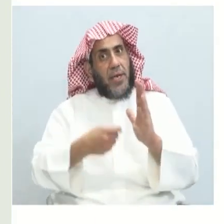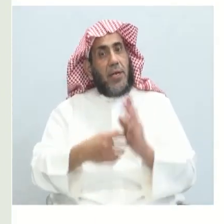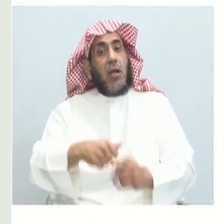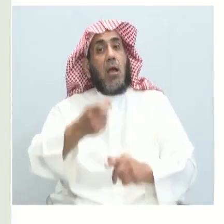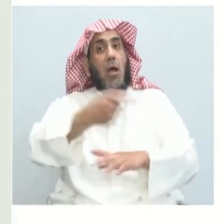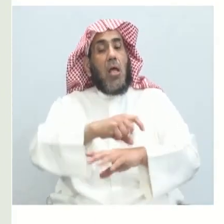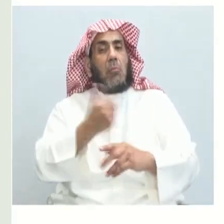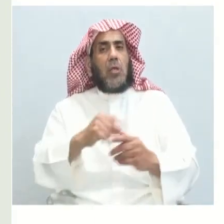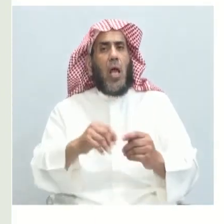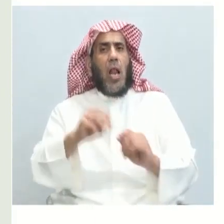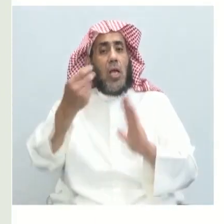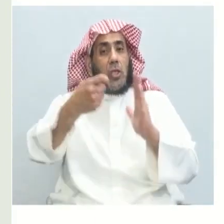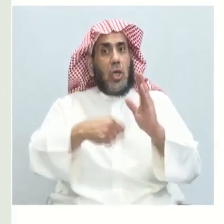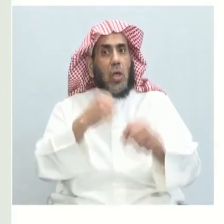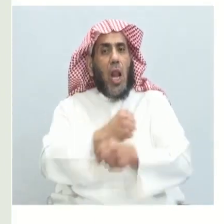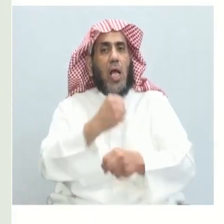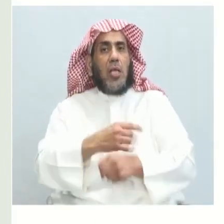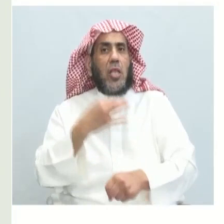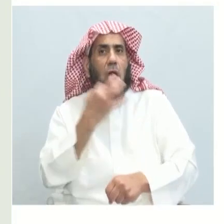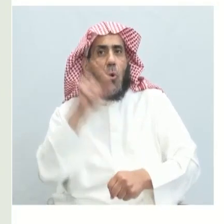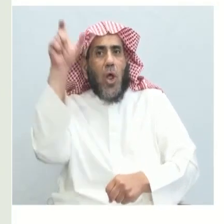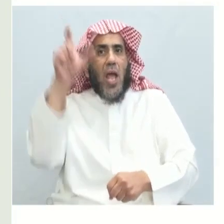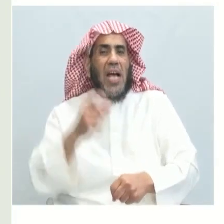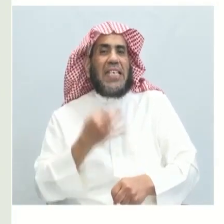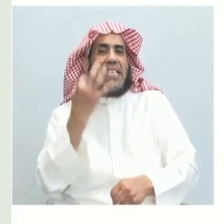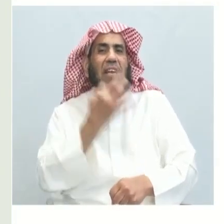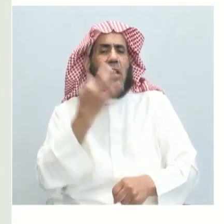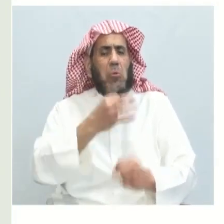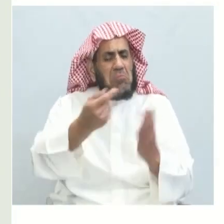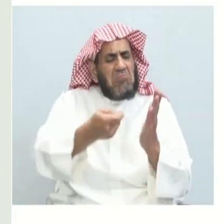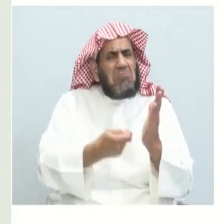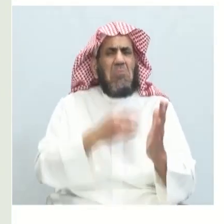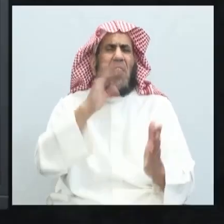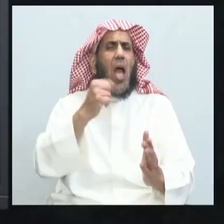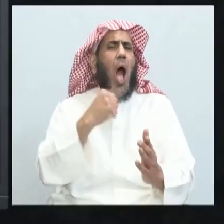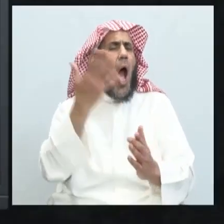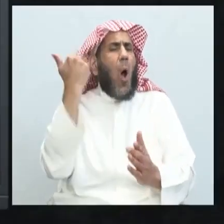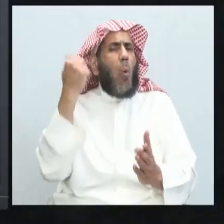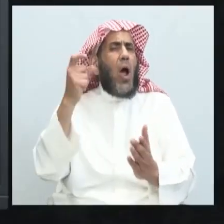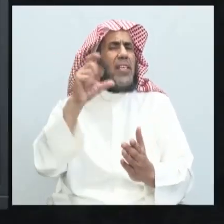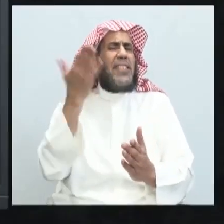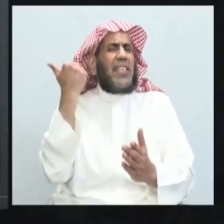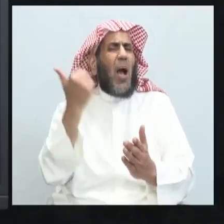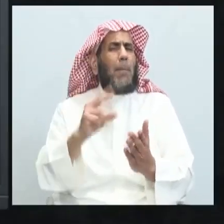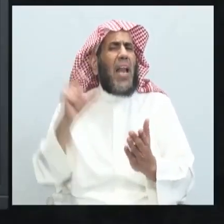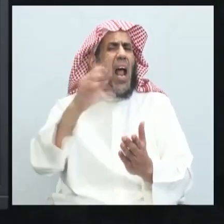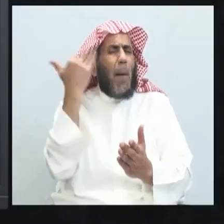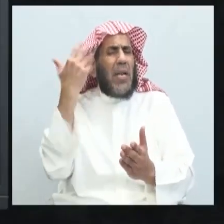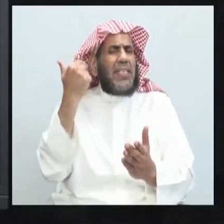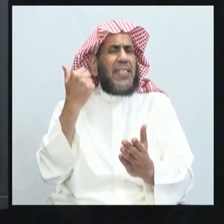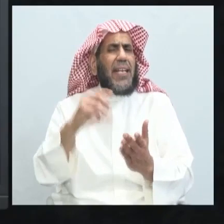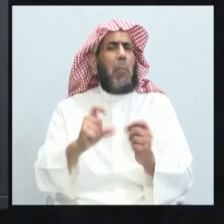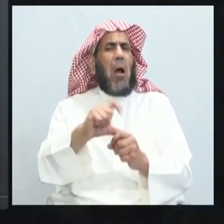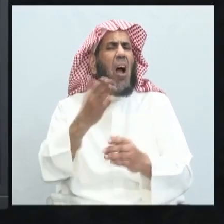على سرد الاحداث التي يرويها الراوي شفهيا ولاحظوا لم تكن هناك كتابه موجوده في عصر الج قديمه كان كله او اغلب